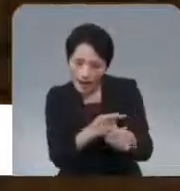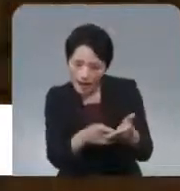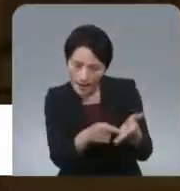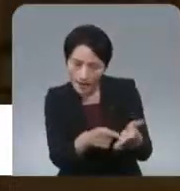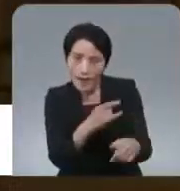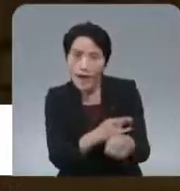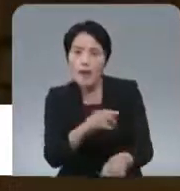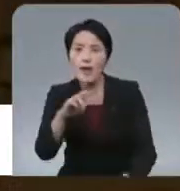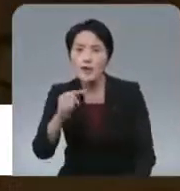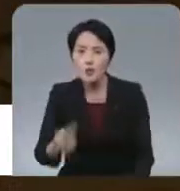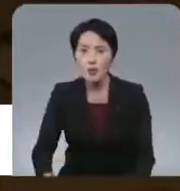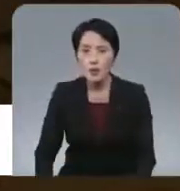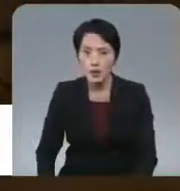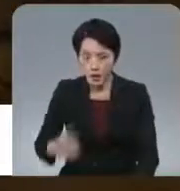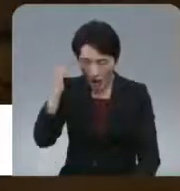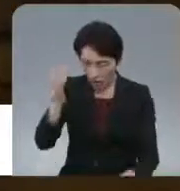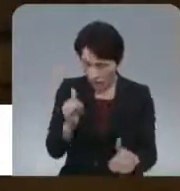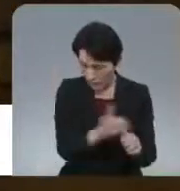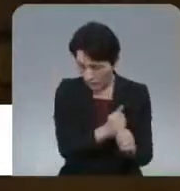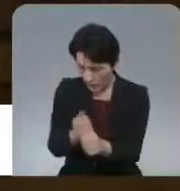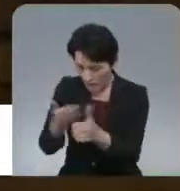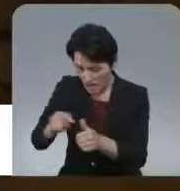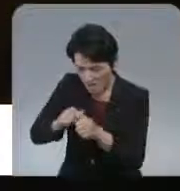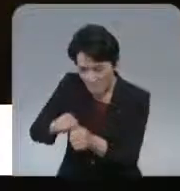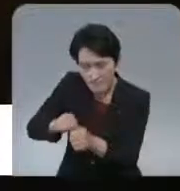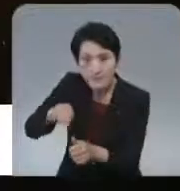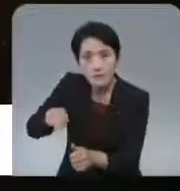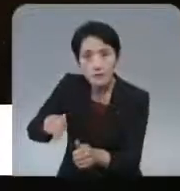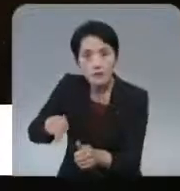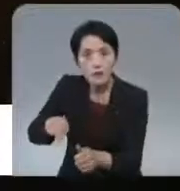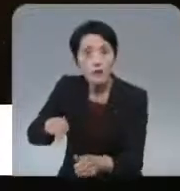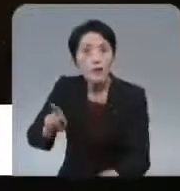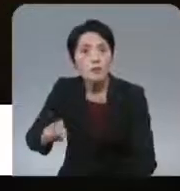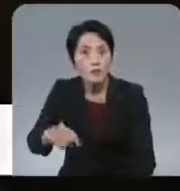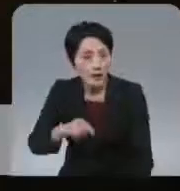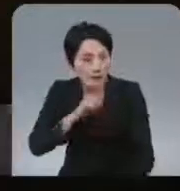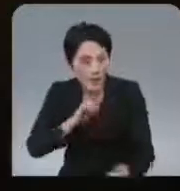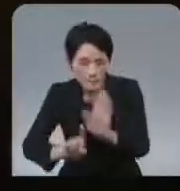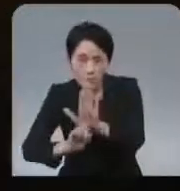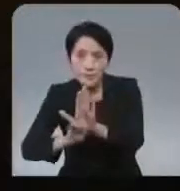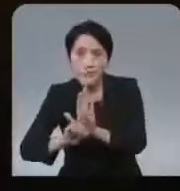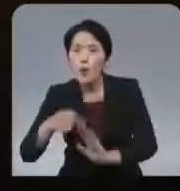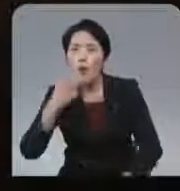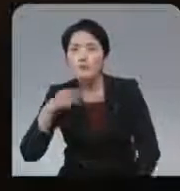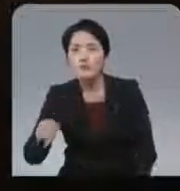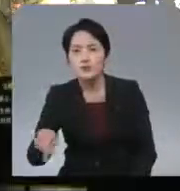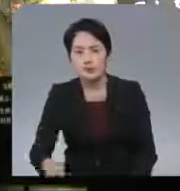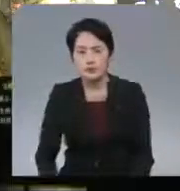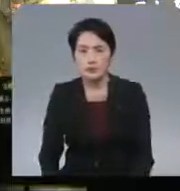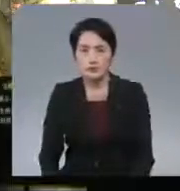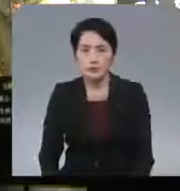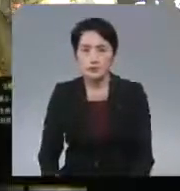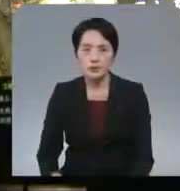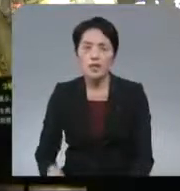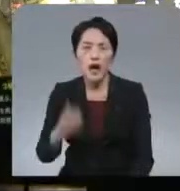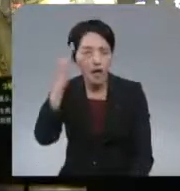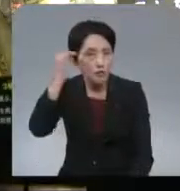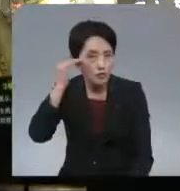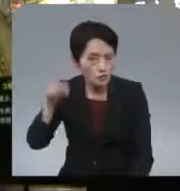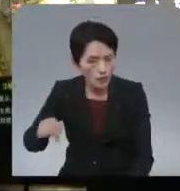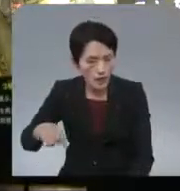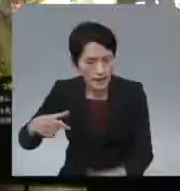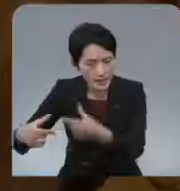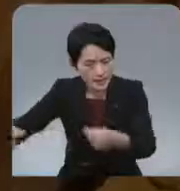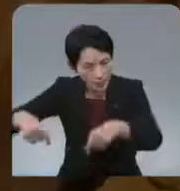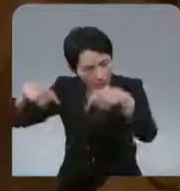khai thác vật tư trong chiến tranh như đồng sắt kẽm thực dân nhật đã cưỡng chế huy động hơn 1.000 lao động người Trung Sơn tức người Hàn Quốc và Bắc Triều